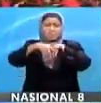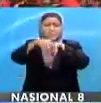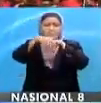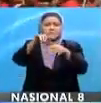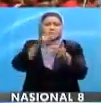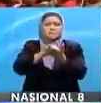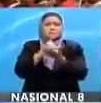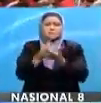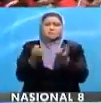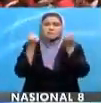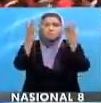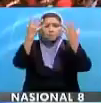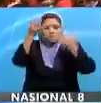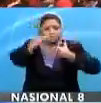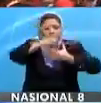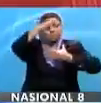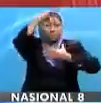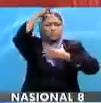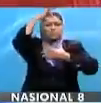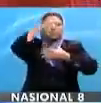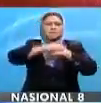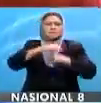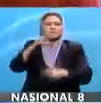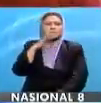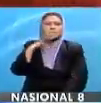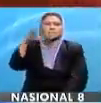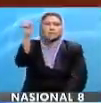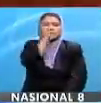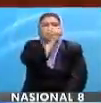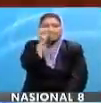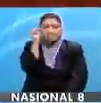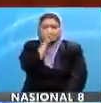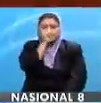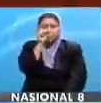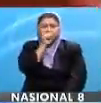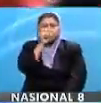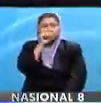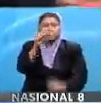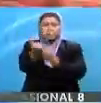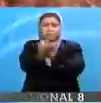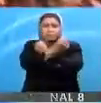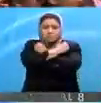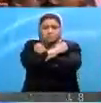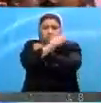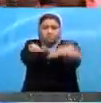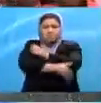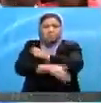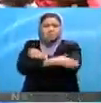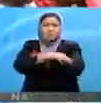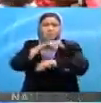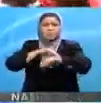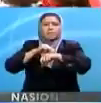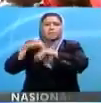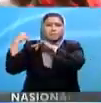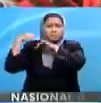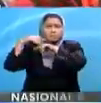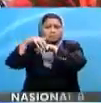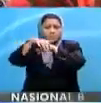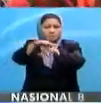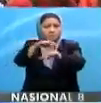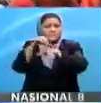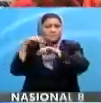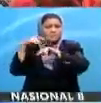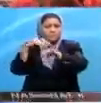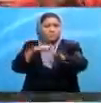sebenarnya dilihat bersemangat menyanyikan lagu patriotik sepanjang perhimpunan berlangsung. Sokongan padu diterjemahkan apabila mereka